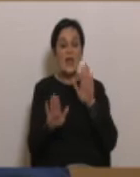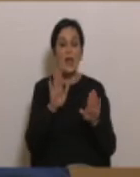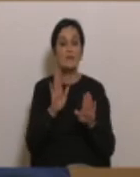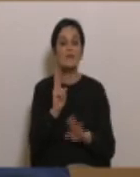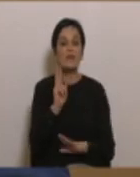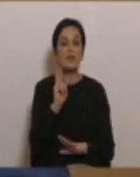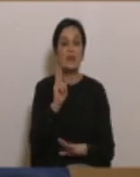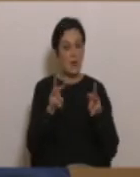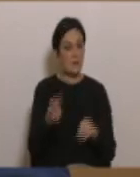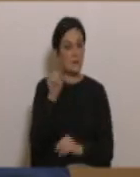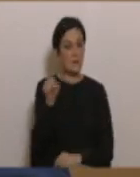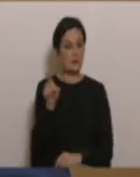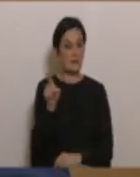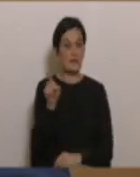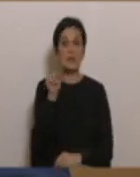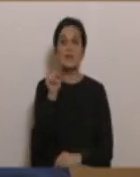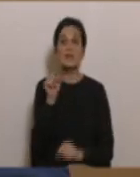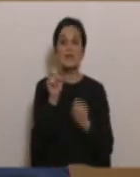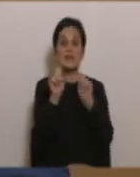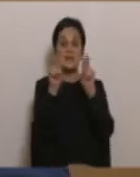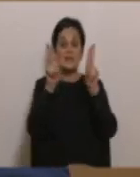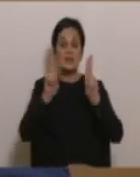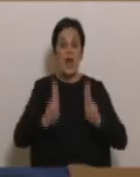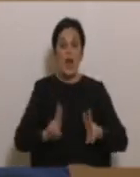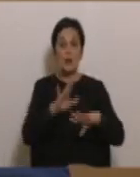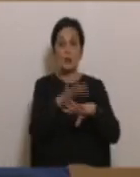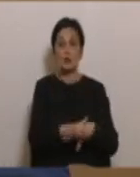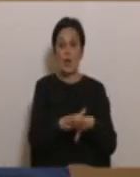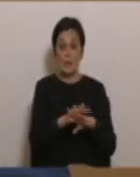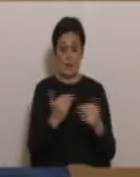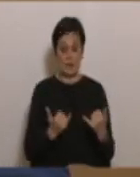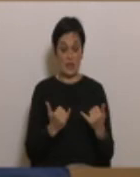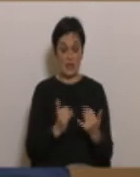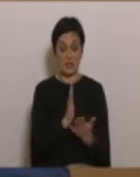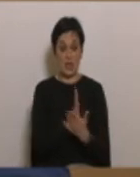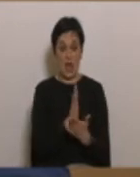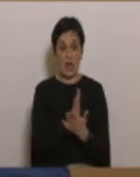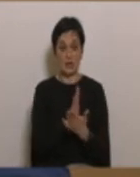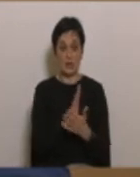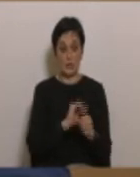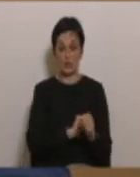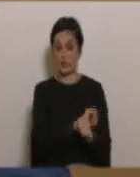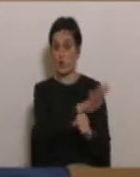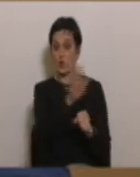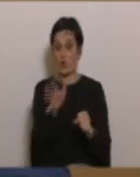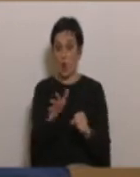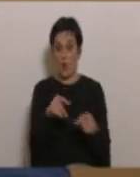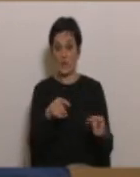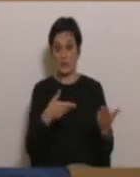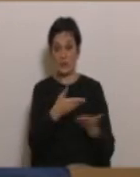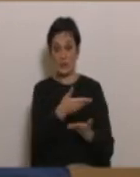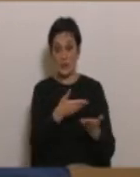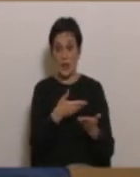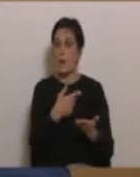პრემიერ-მინისტრი. და ის საგანგებო შტაბი, რომელიც დღეს არსებობს COVID-თან მიმართებაში,